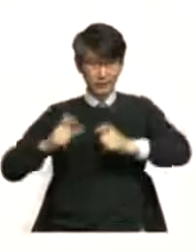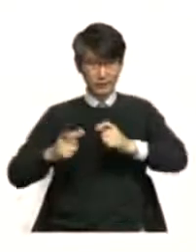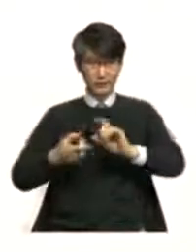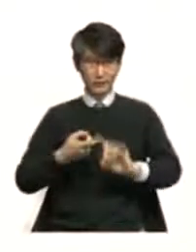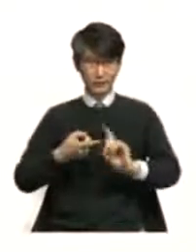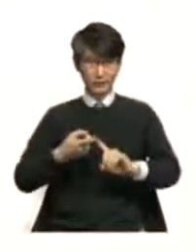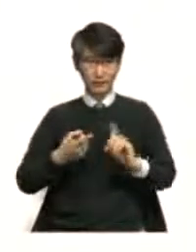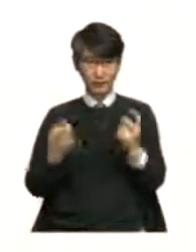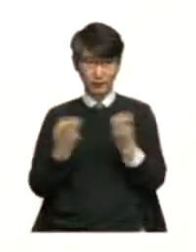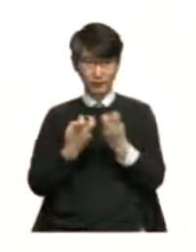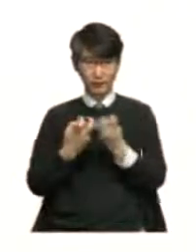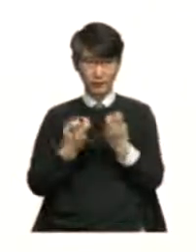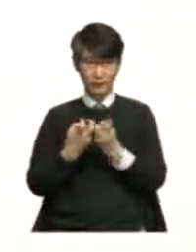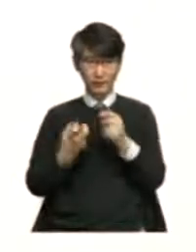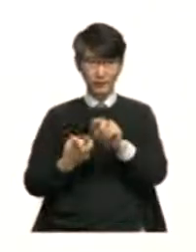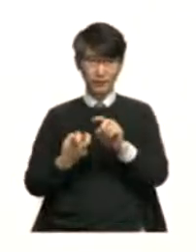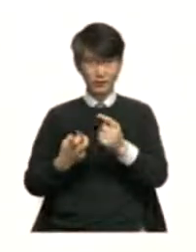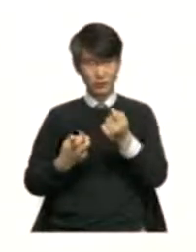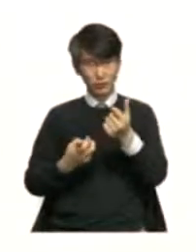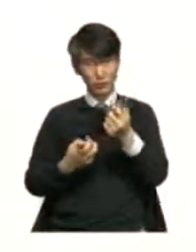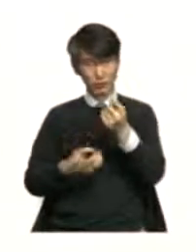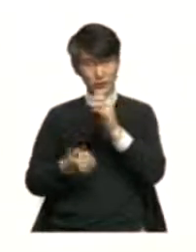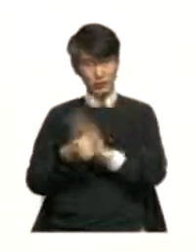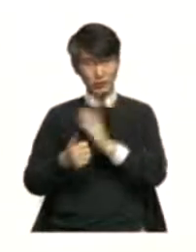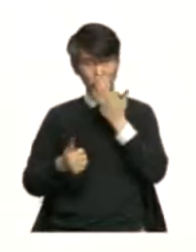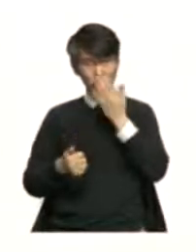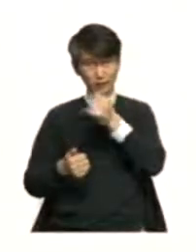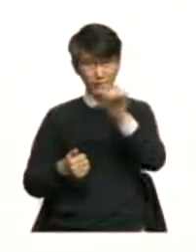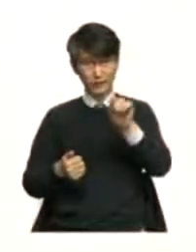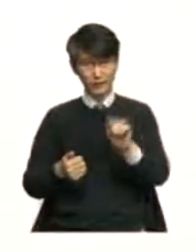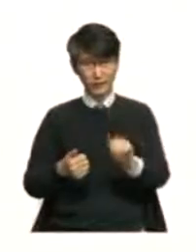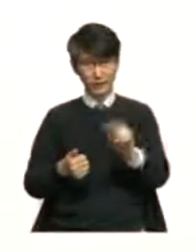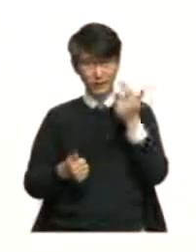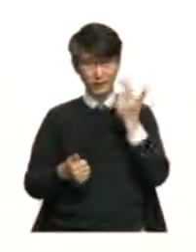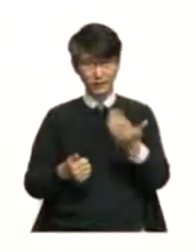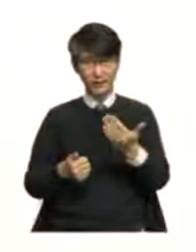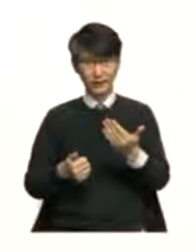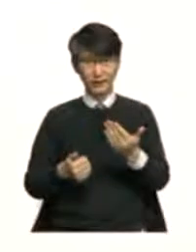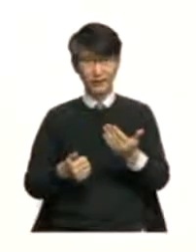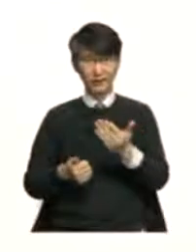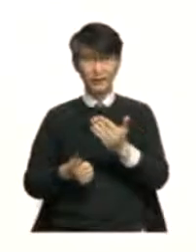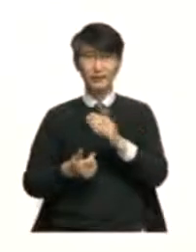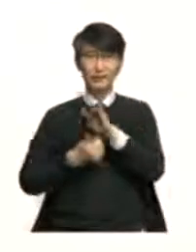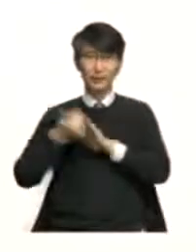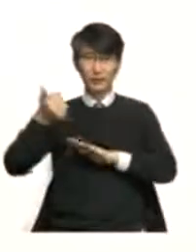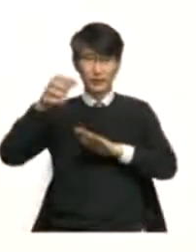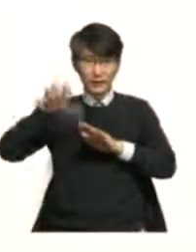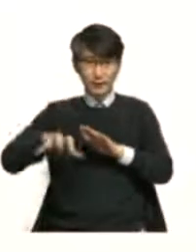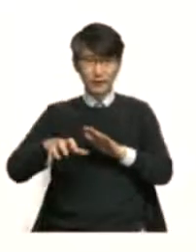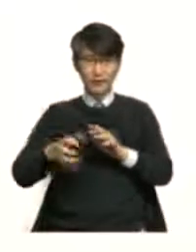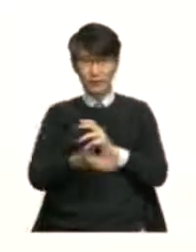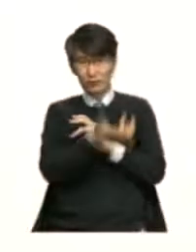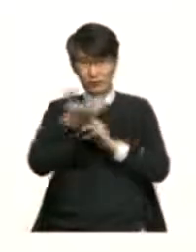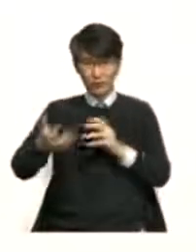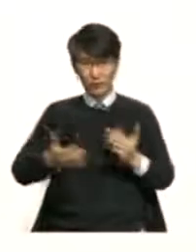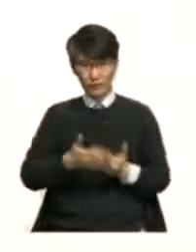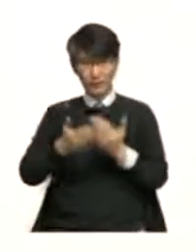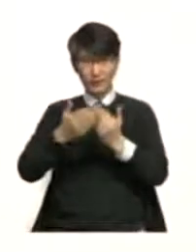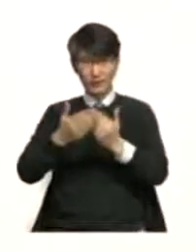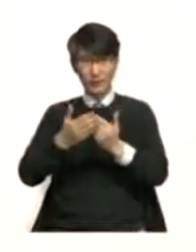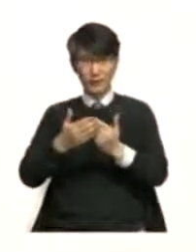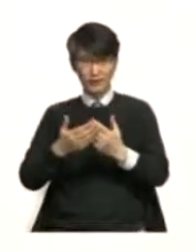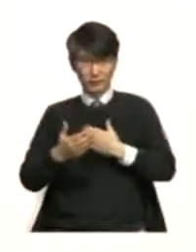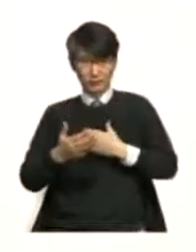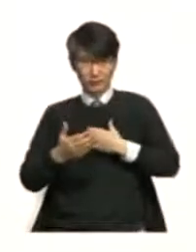지역에 대해서는 어떻게 이거를 조금이라도 더 지원해 줄 수 있는 부분이 있겠느냐. 희망지에서 활성화로 지금 가는 단계 공백 기간이